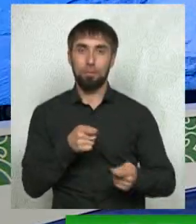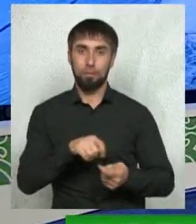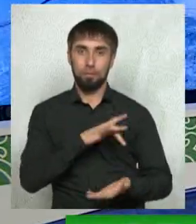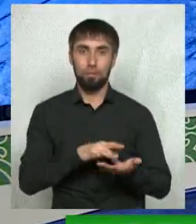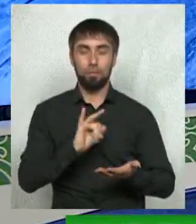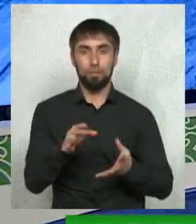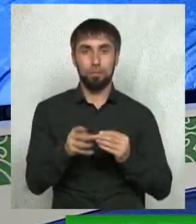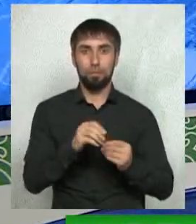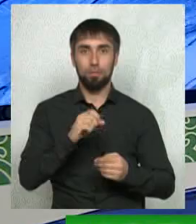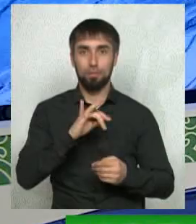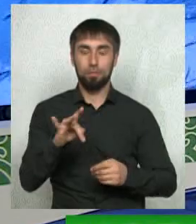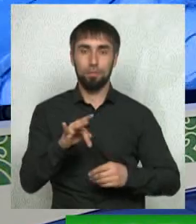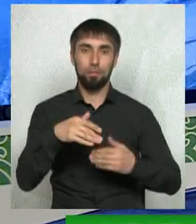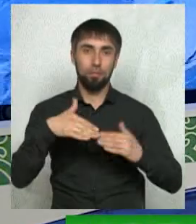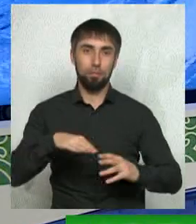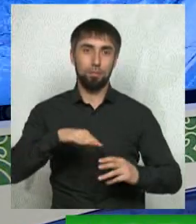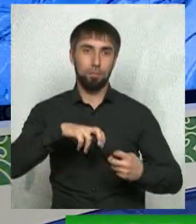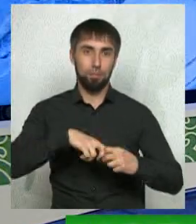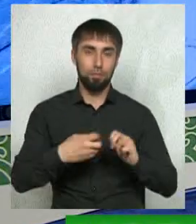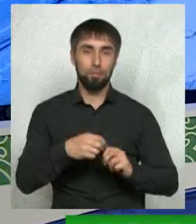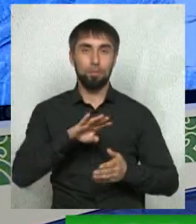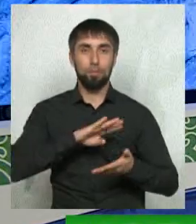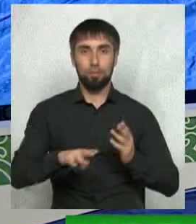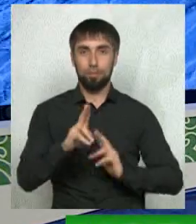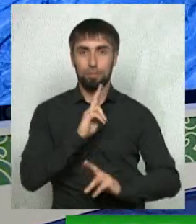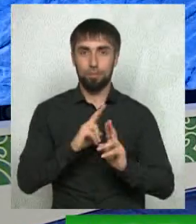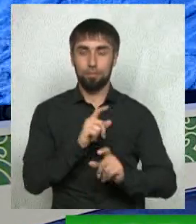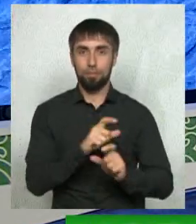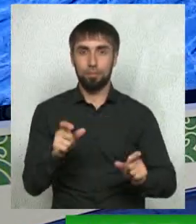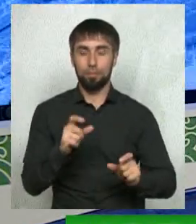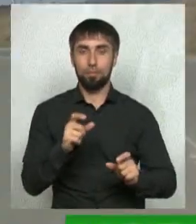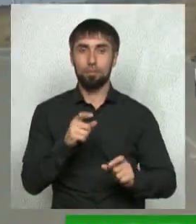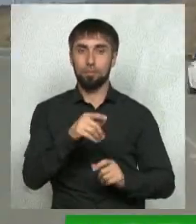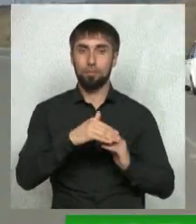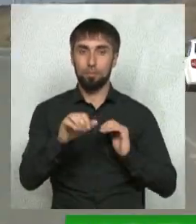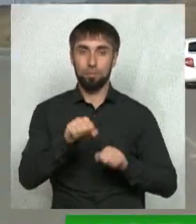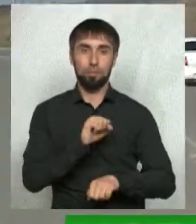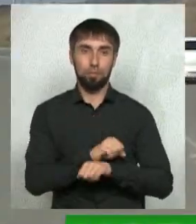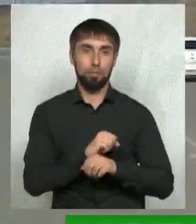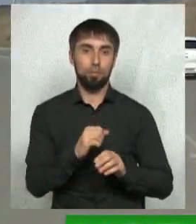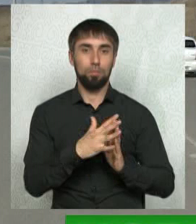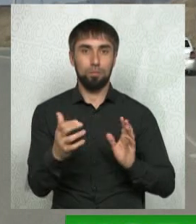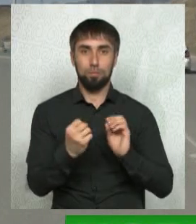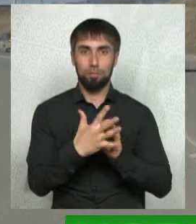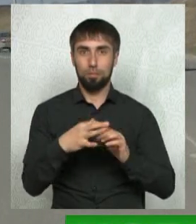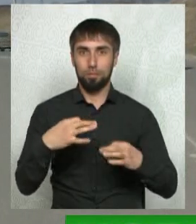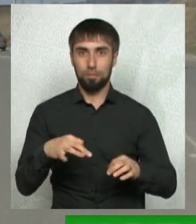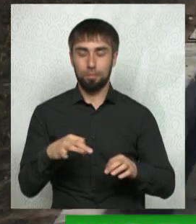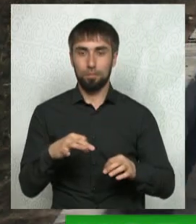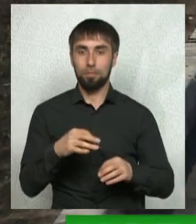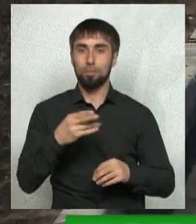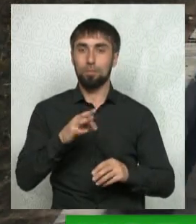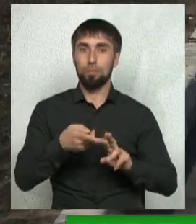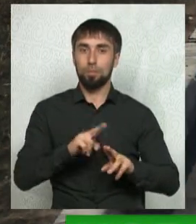«Автодором» решили проблему после просьб жителей о благоустройстве территории. На площадке можно припарковать больше 15 автомобилей. До